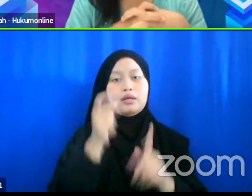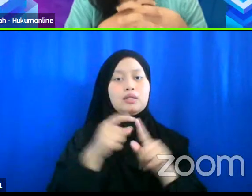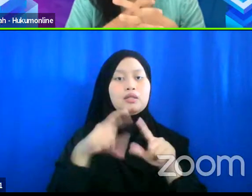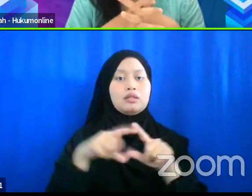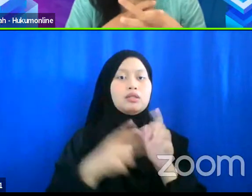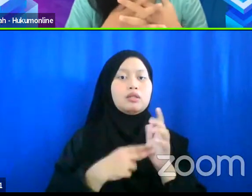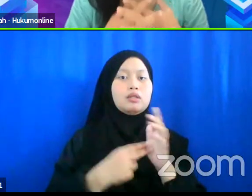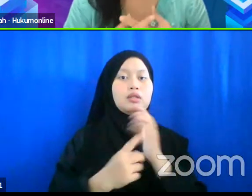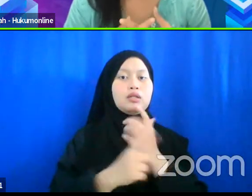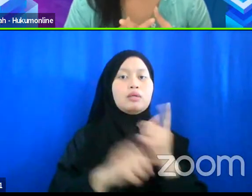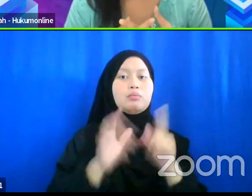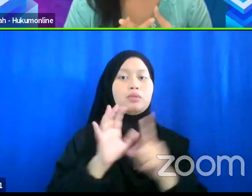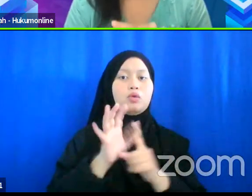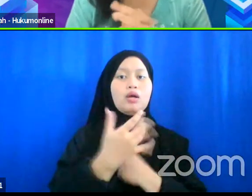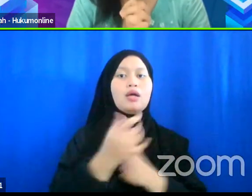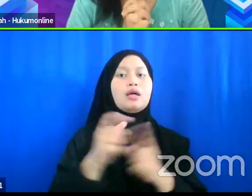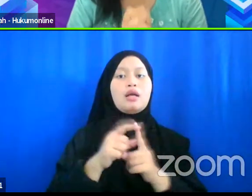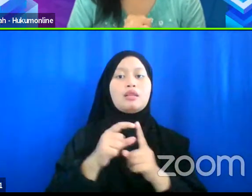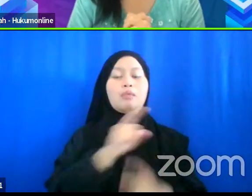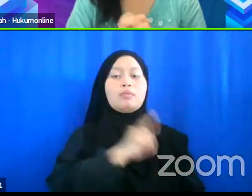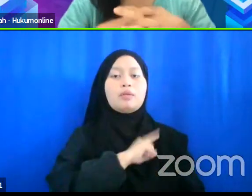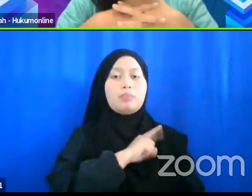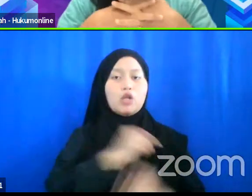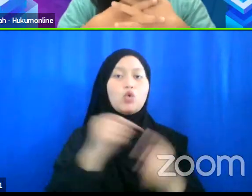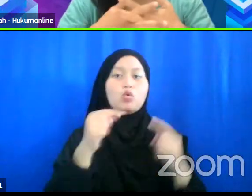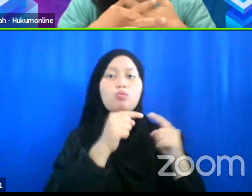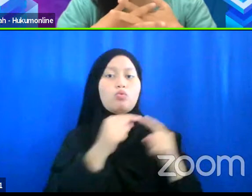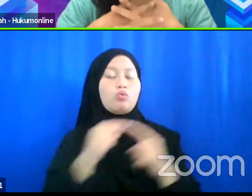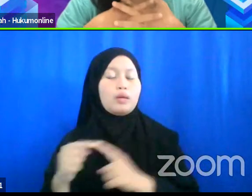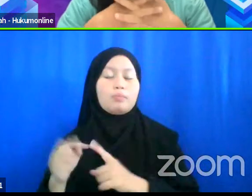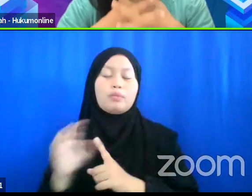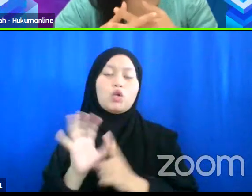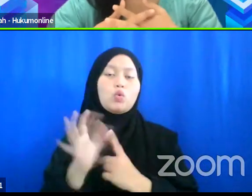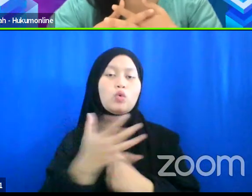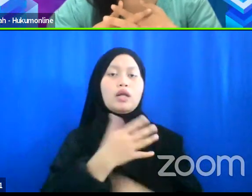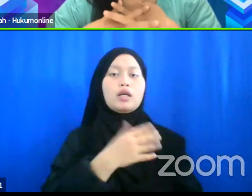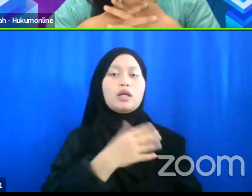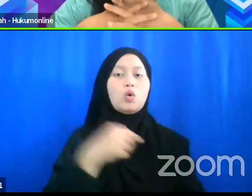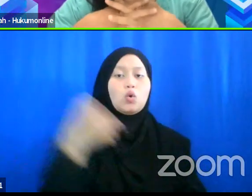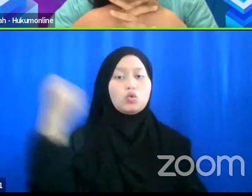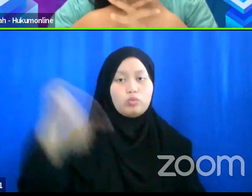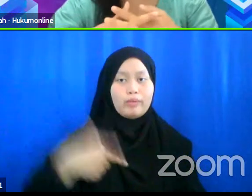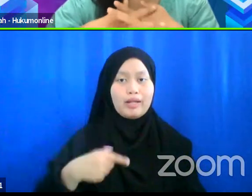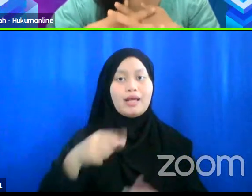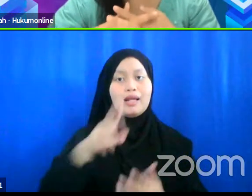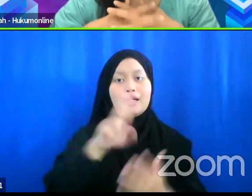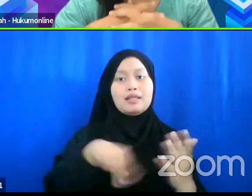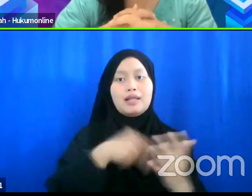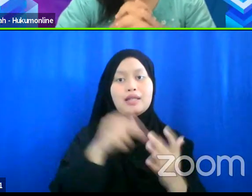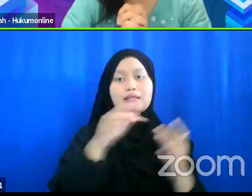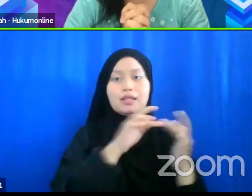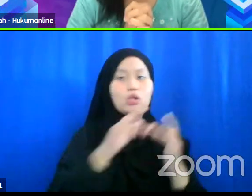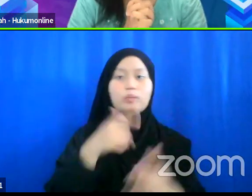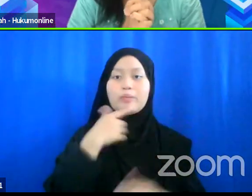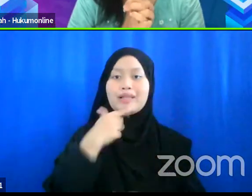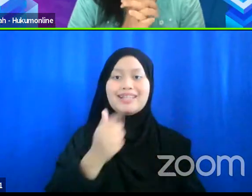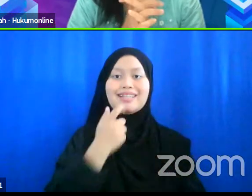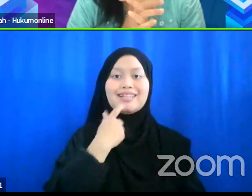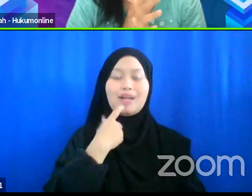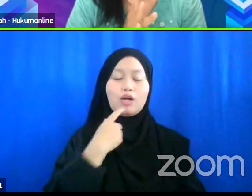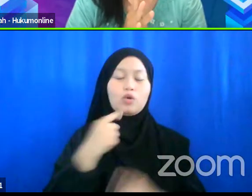data pribadi sangat terkait dengan Perlindungan Konsumen terus juga literasi digital itu penting terkait dengan perlindungan data pribadi